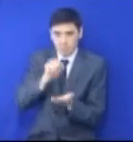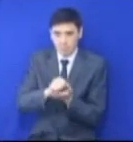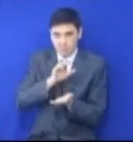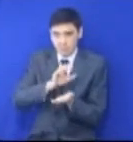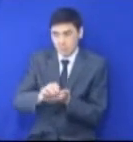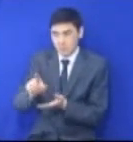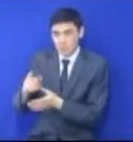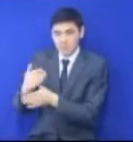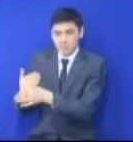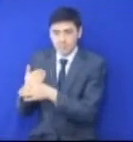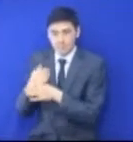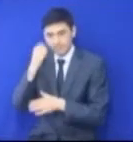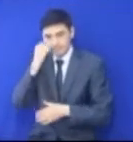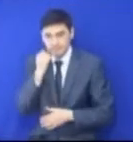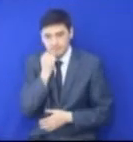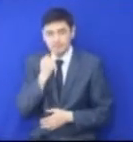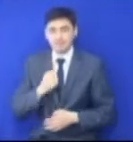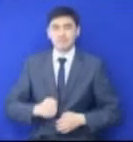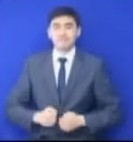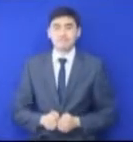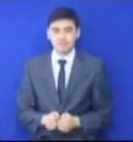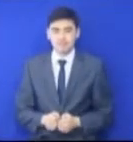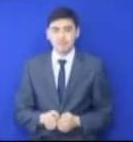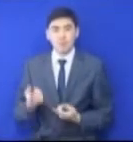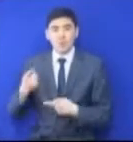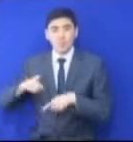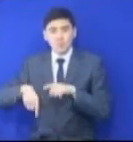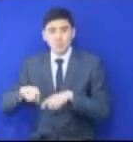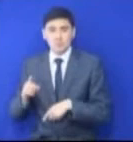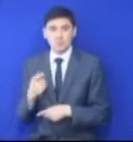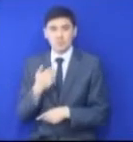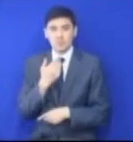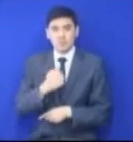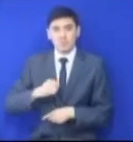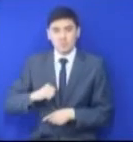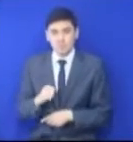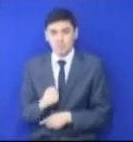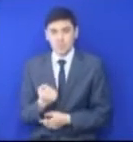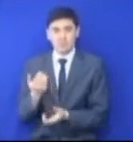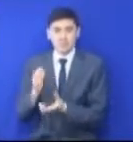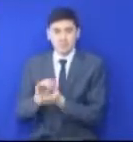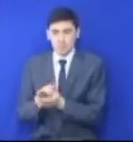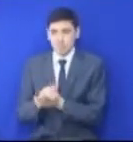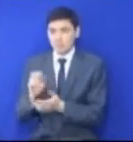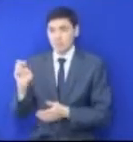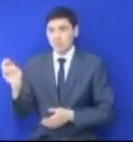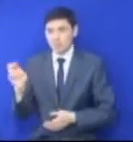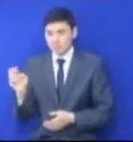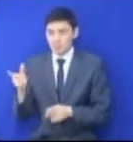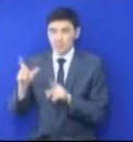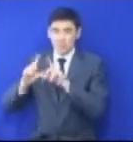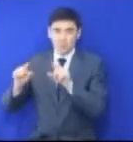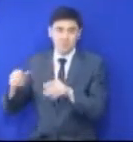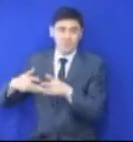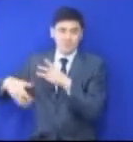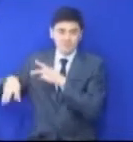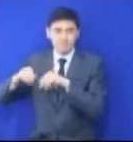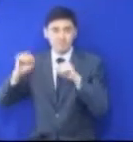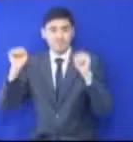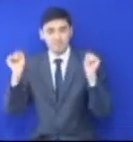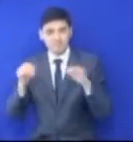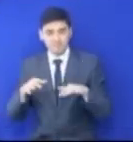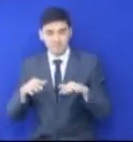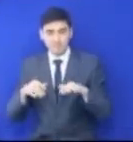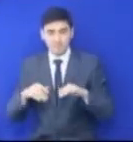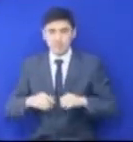книги участвовали интеллигенция города, родственники и друзья поэта, а также представители библиотеки и школьники. Поэт в своих